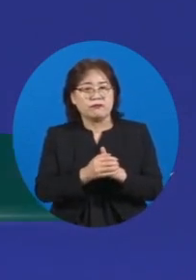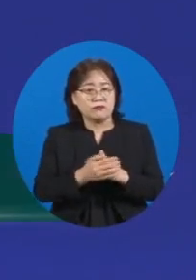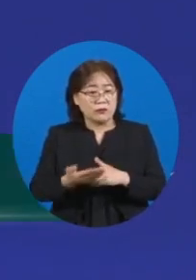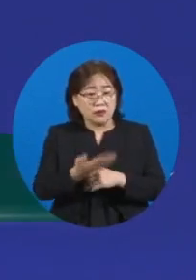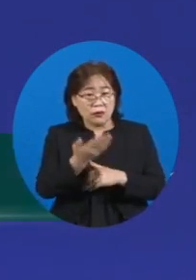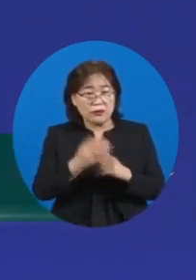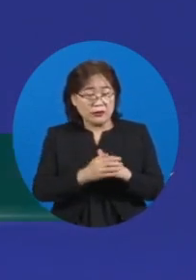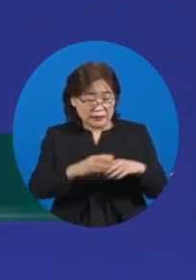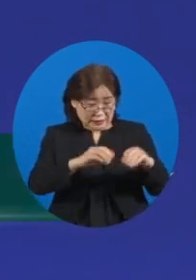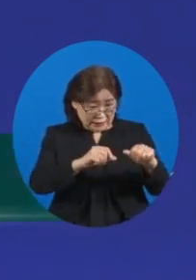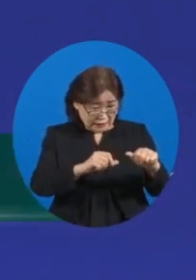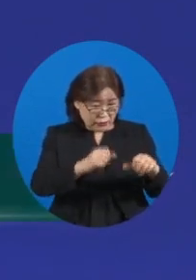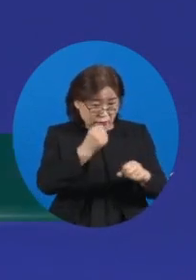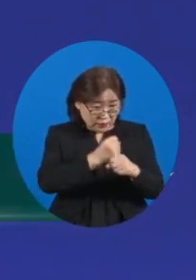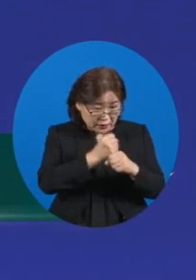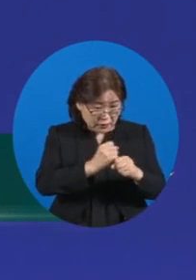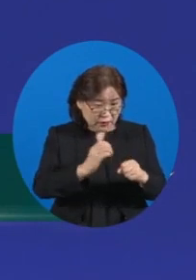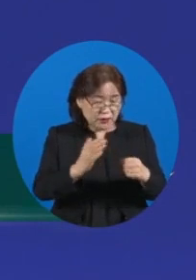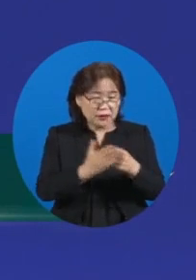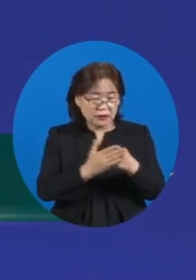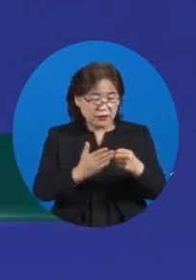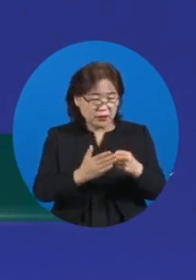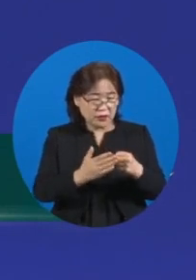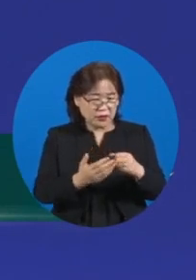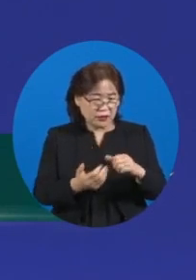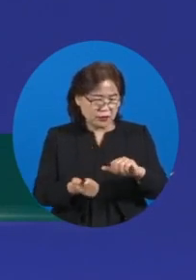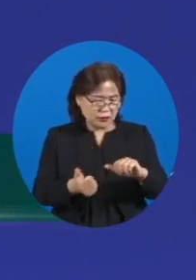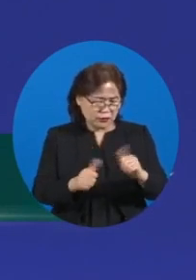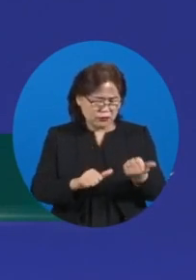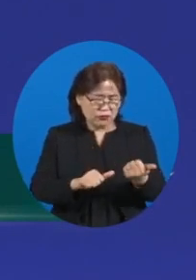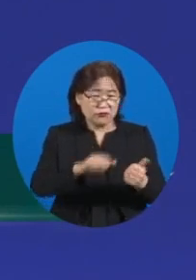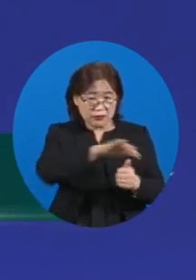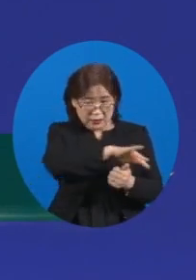너는 흙이니 흙으로 돌아갈 것이니라 하십니다